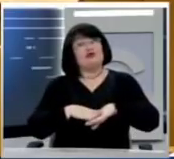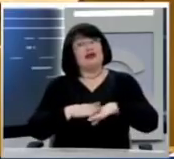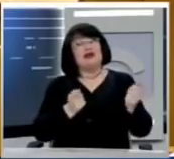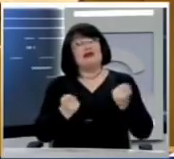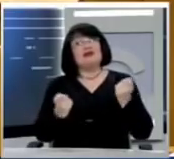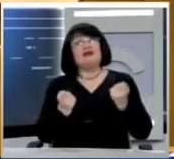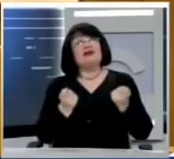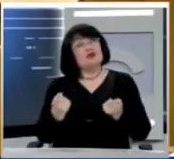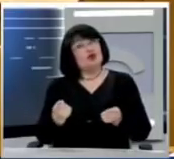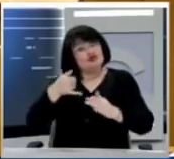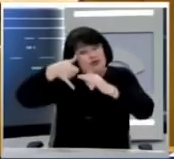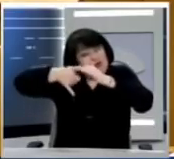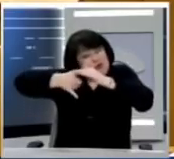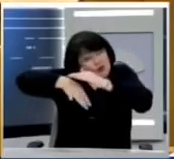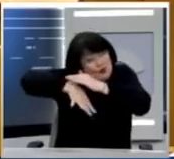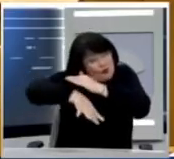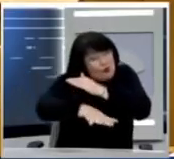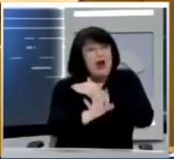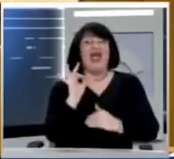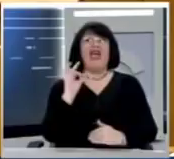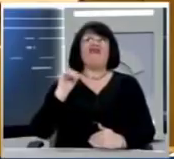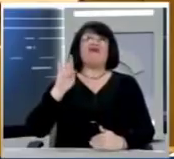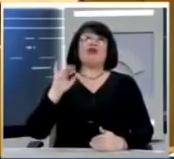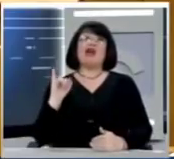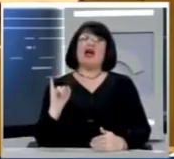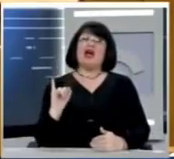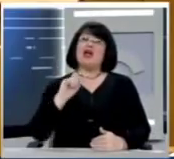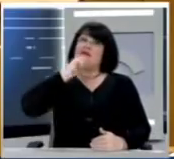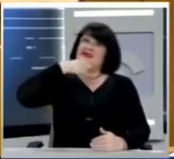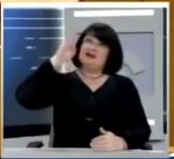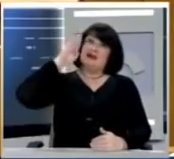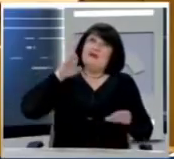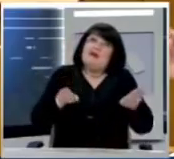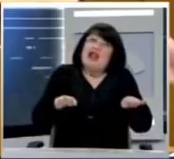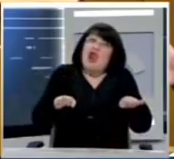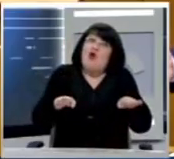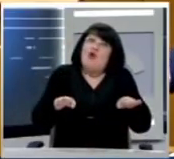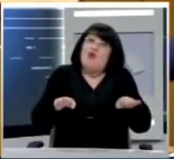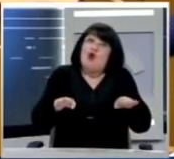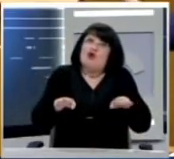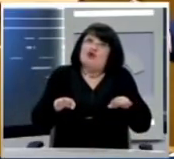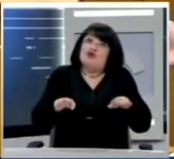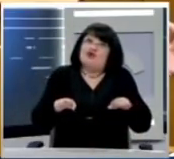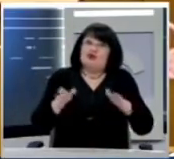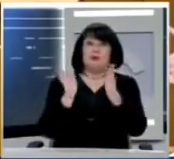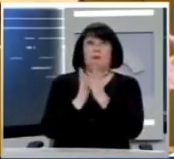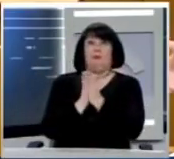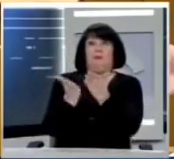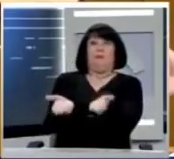Είχε διεισδύσει τόσο πολύ στο FBI, τις Αμερικανικές υπηρεσίες, ο Παπαγγελόπουλος, και έκανε όλη αυτή τη σκευωρία. Χαλάλη του, ρε